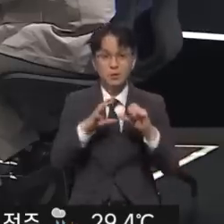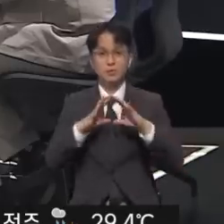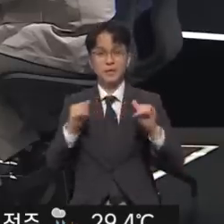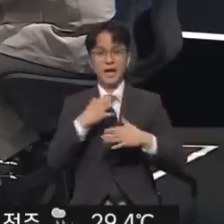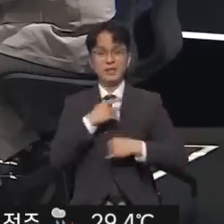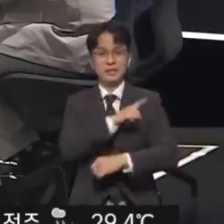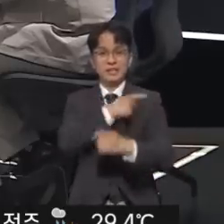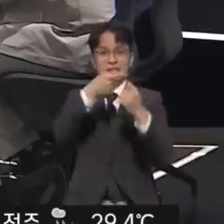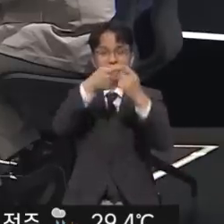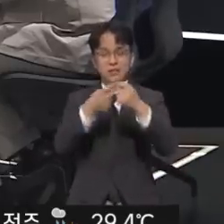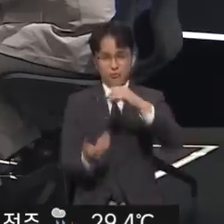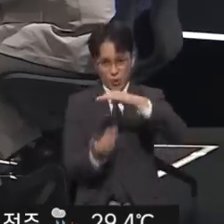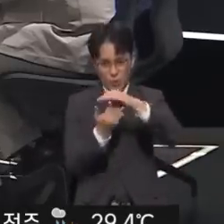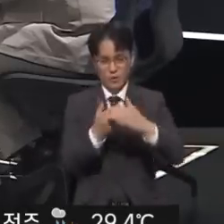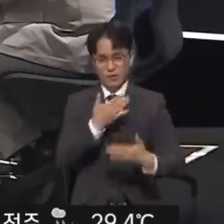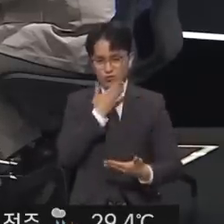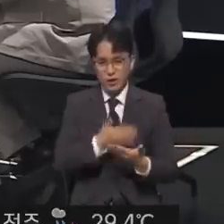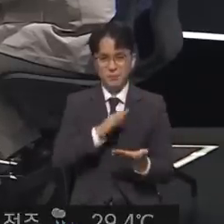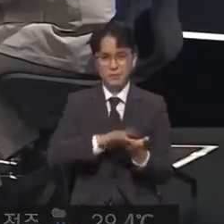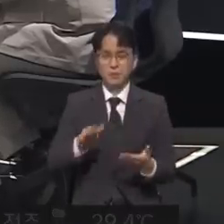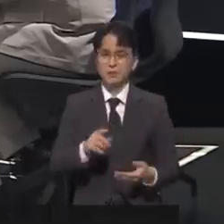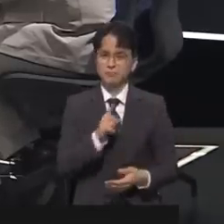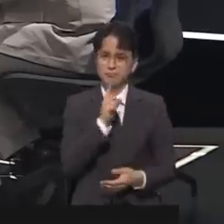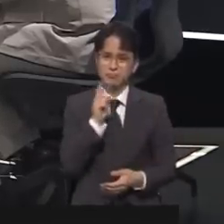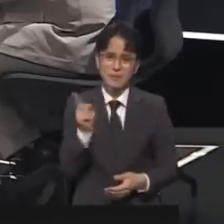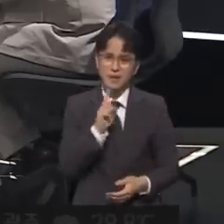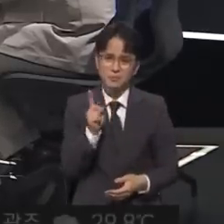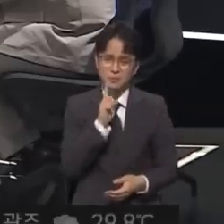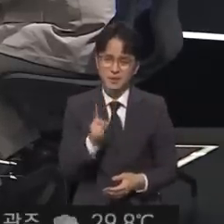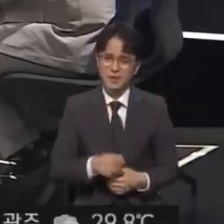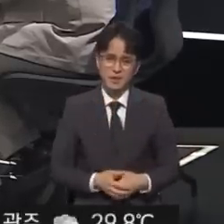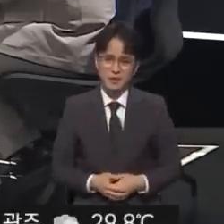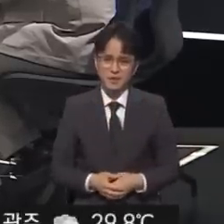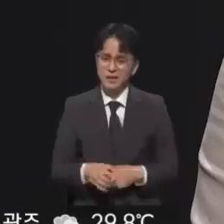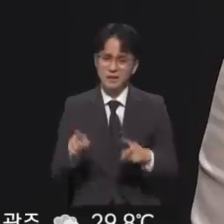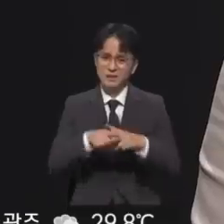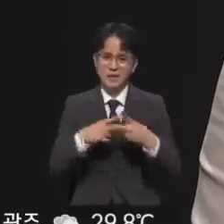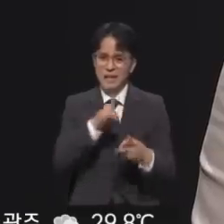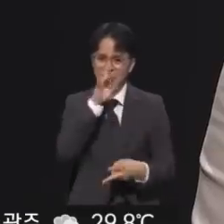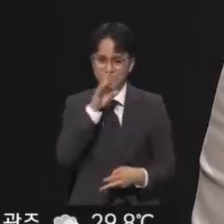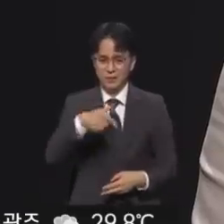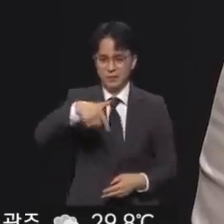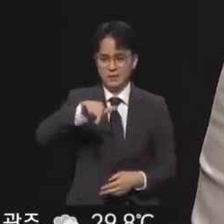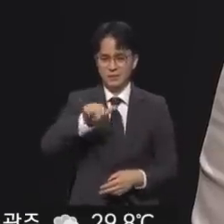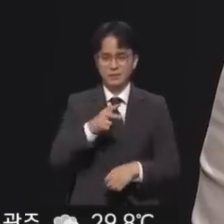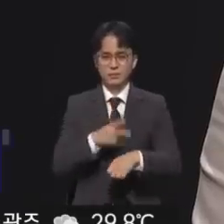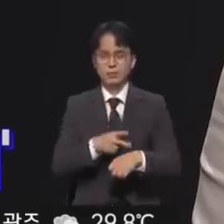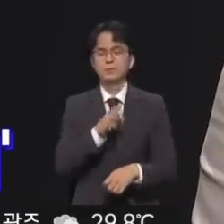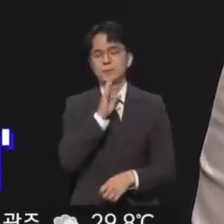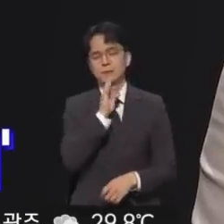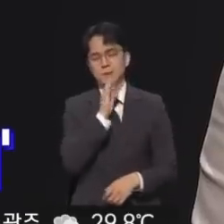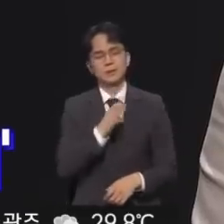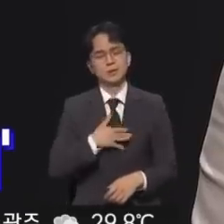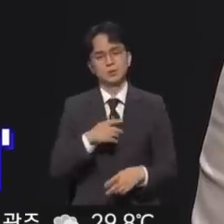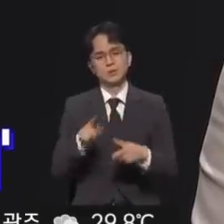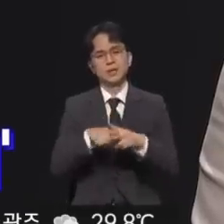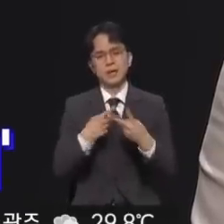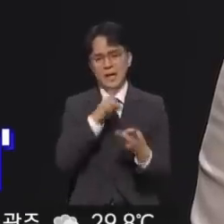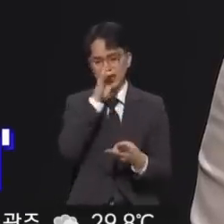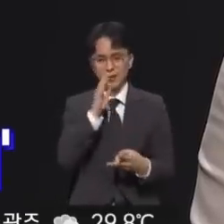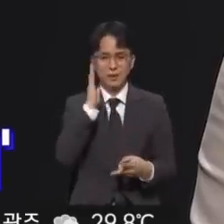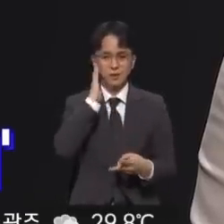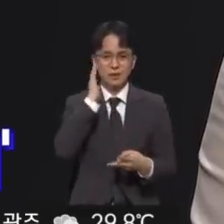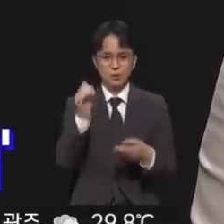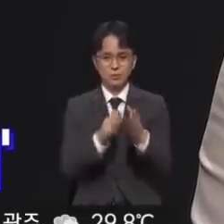할말이 없구요 할 말이 없고 정말 대통령 시대에 이 보자 시스템 대통령 실에 어떤 이 기능 자체가 거의